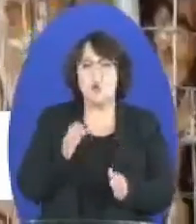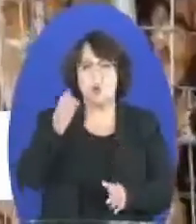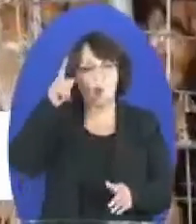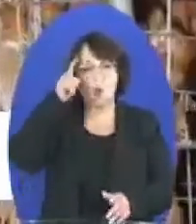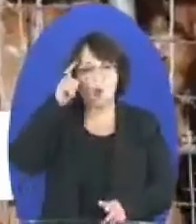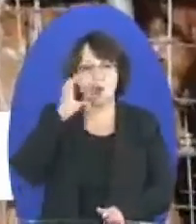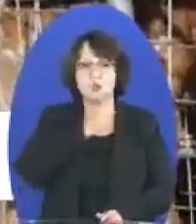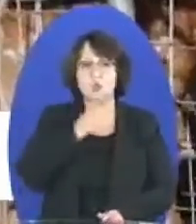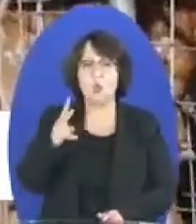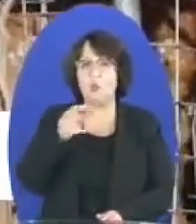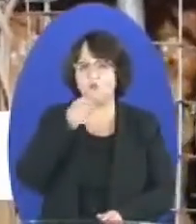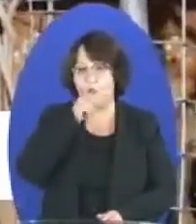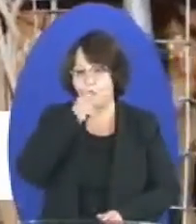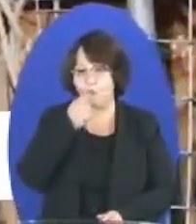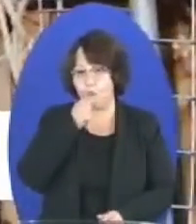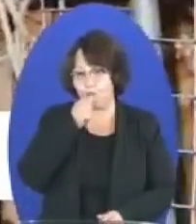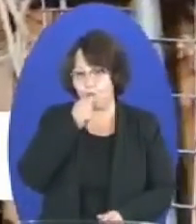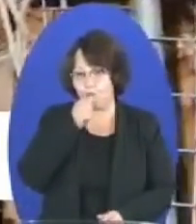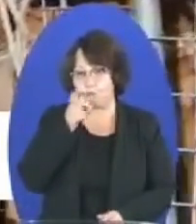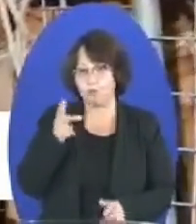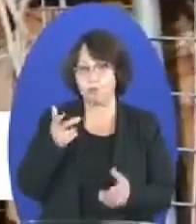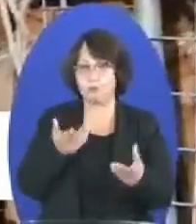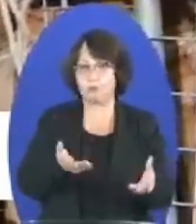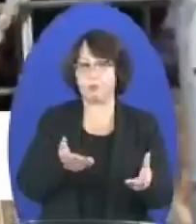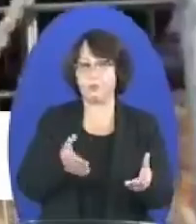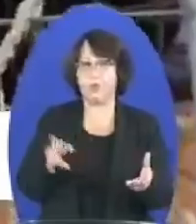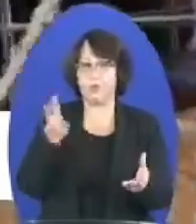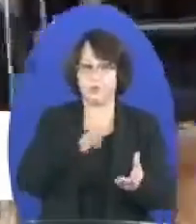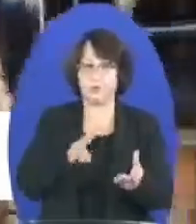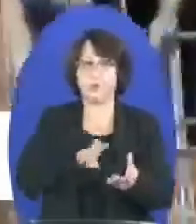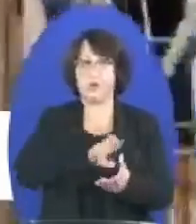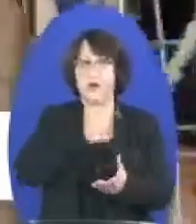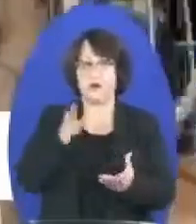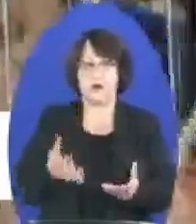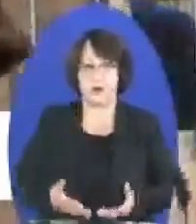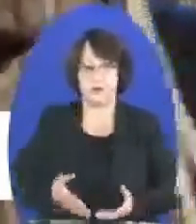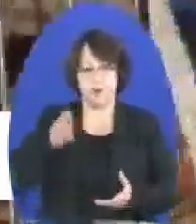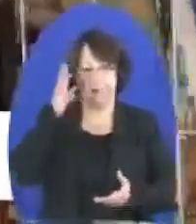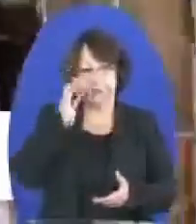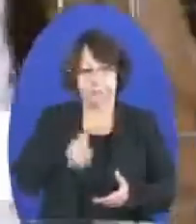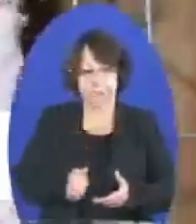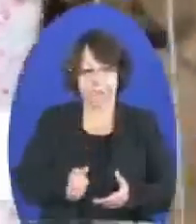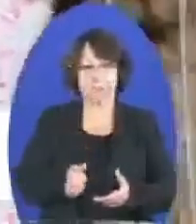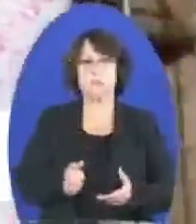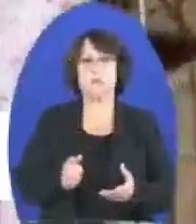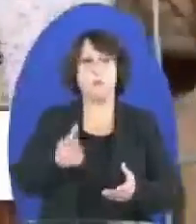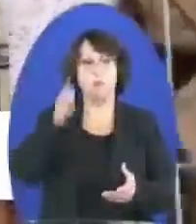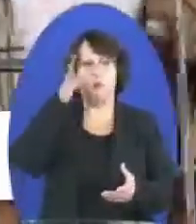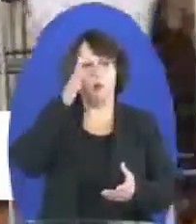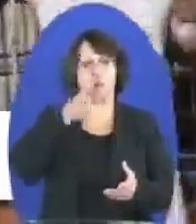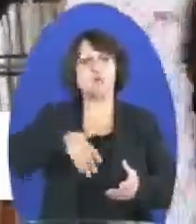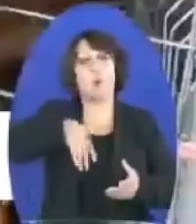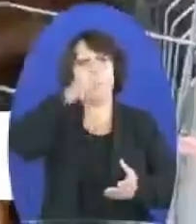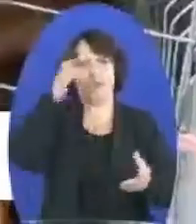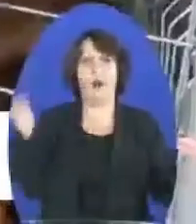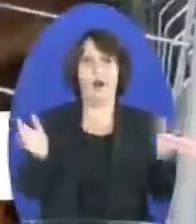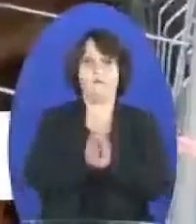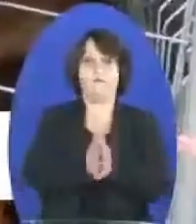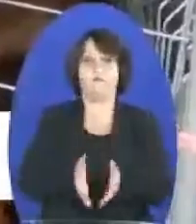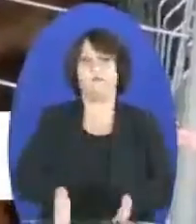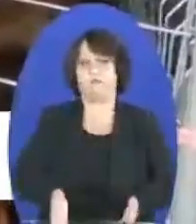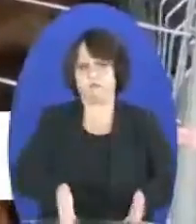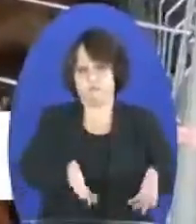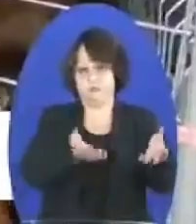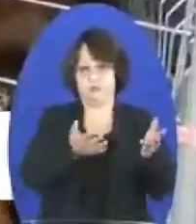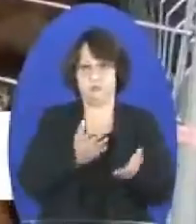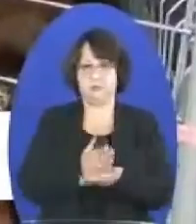өвчин нарийн өвсөөр тэжээ нутаг орчинд нь дасгаж байгальд нь амьдрах чадвар суусан цагт нь ижил сүрэгт нь нийлүүлдэг юм байна. Хамгийн хэцүү